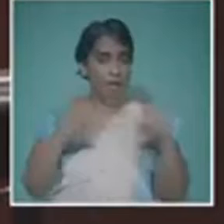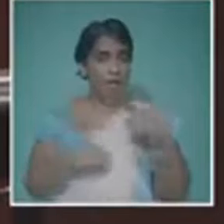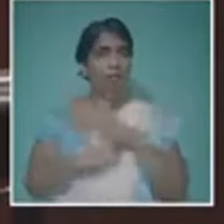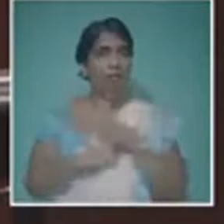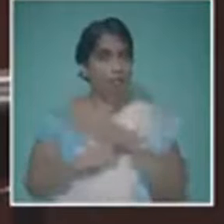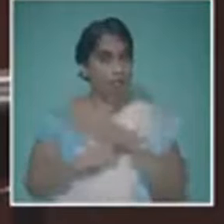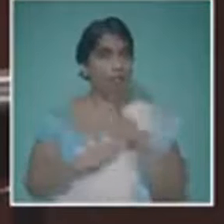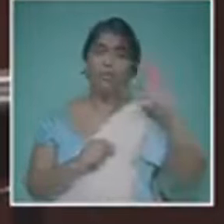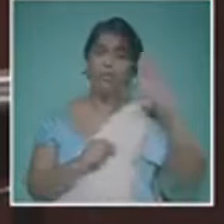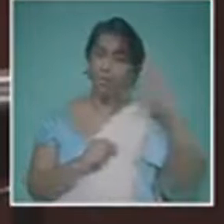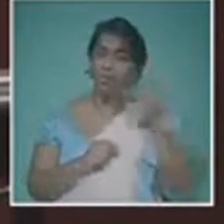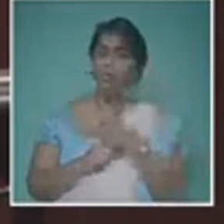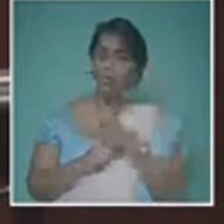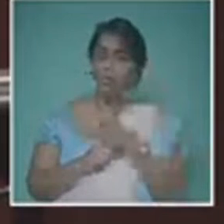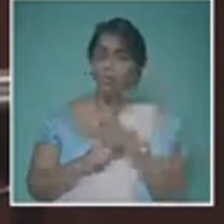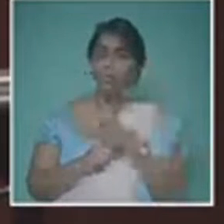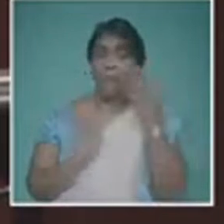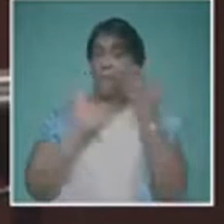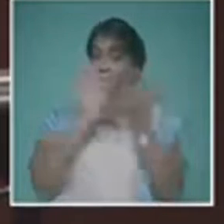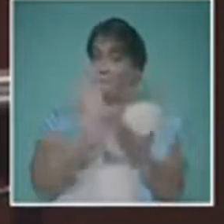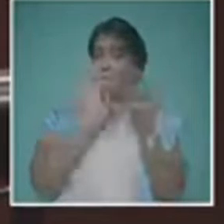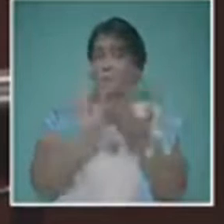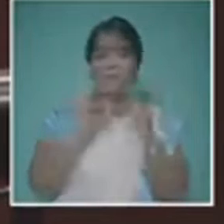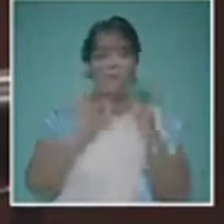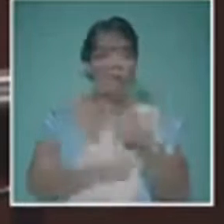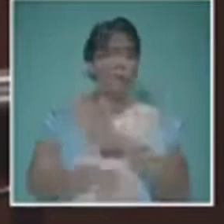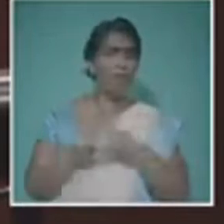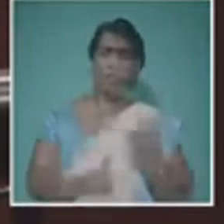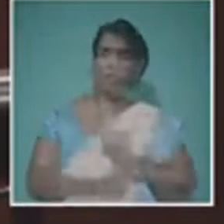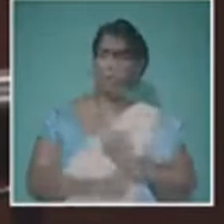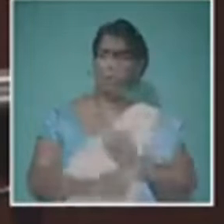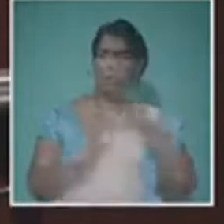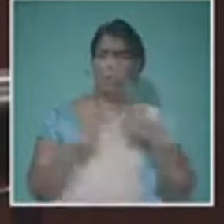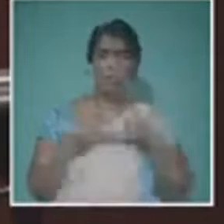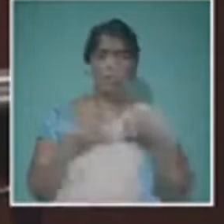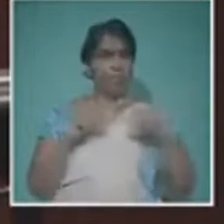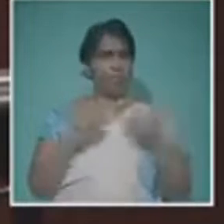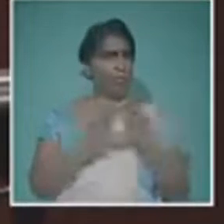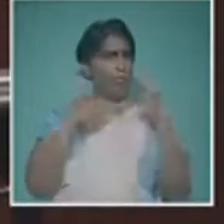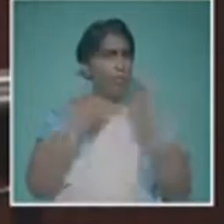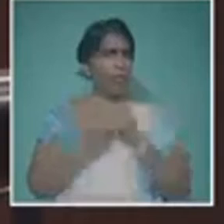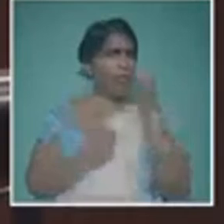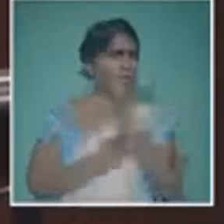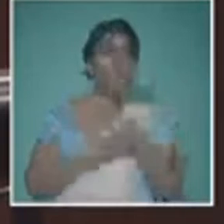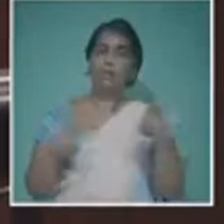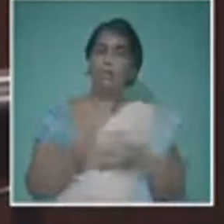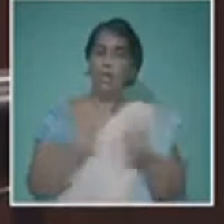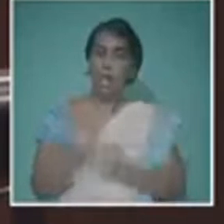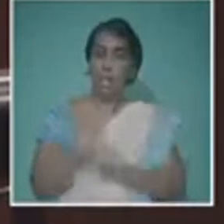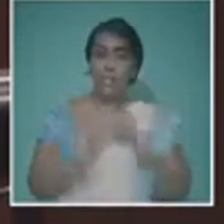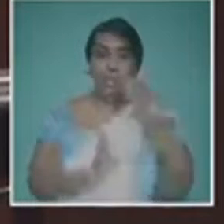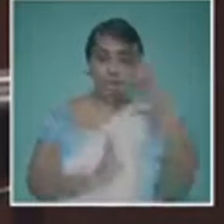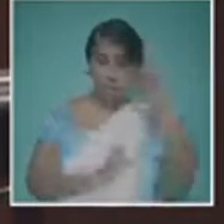வழங்க முடியும்? ஒரு மாதம் 12,000 லிட்டர் டீசலை ஒரு தனிநபருக்கு எப்படி வழங்க முடியும்? அவருடைய வேலையாட்கள் இருக்கின்றார்கள்